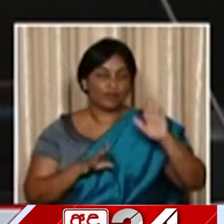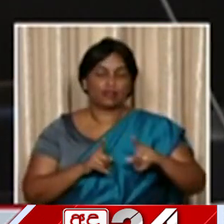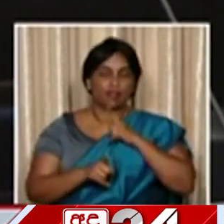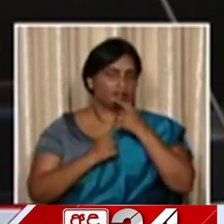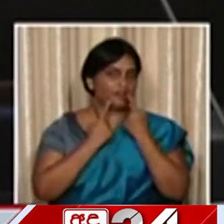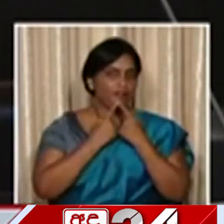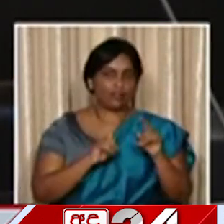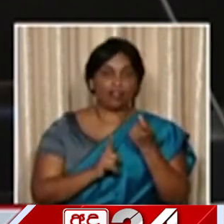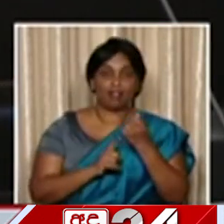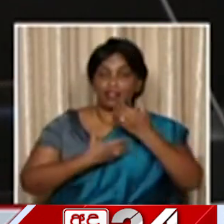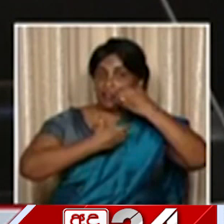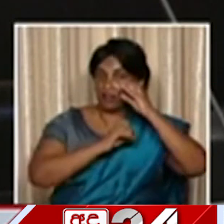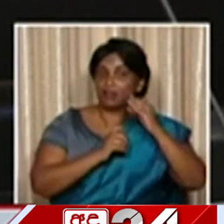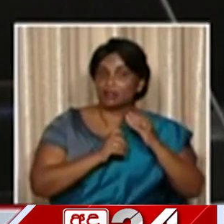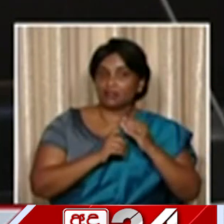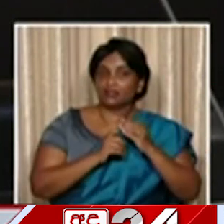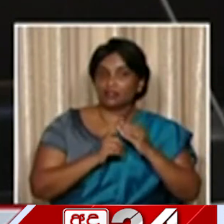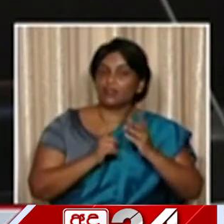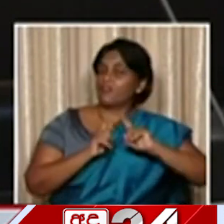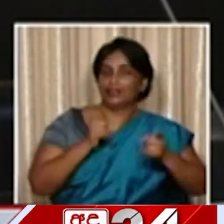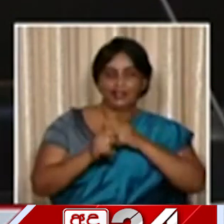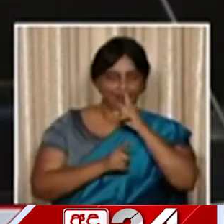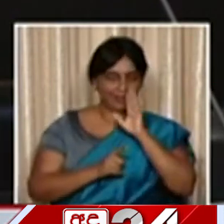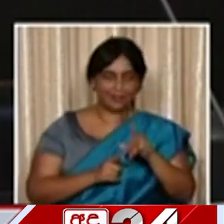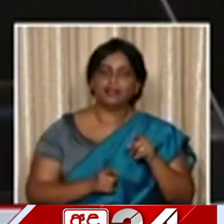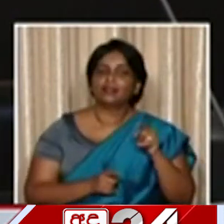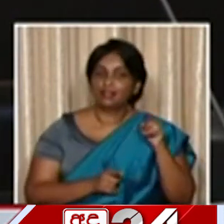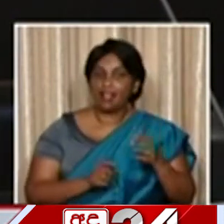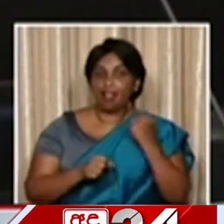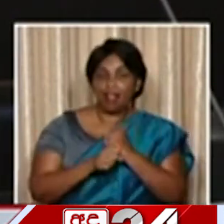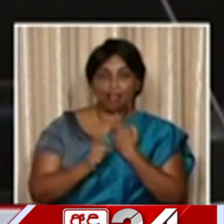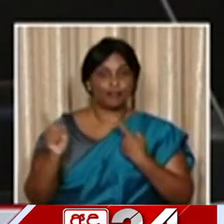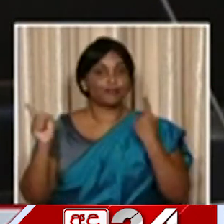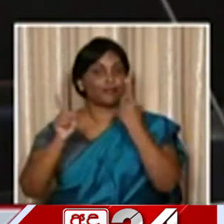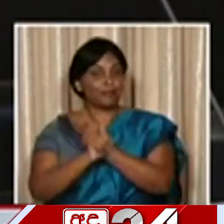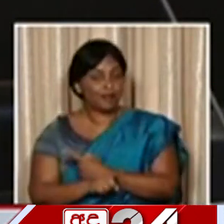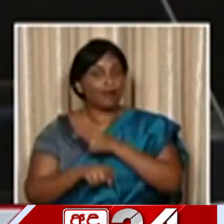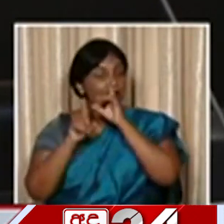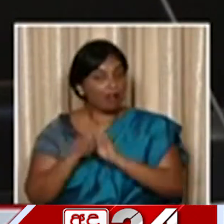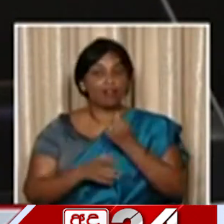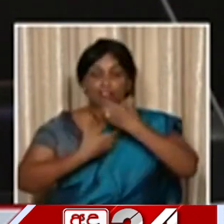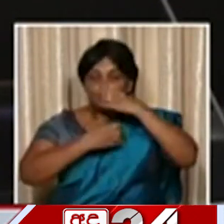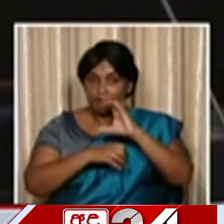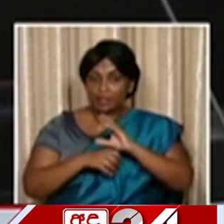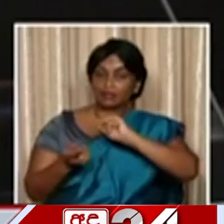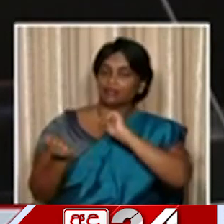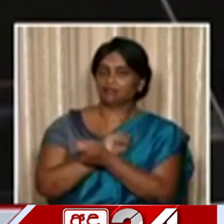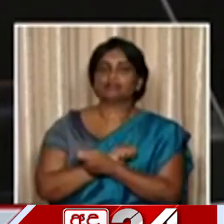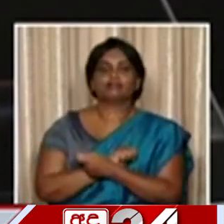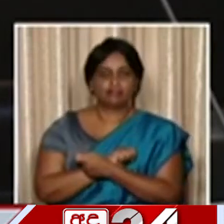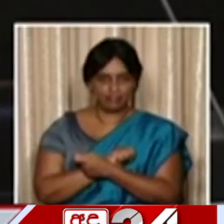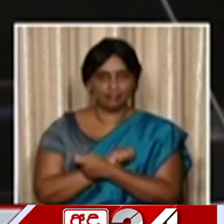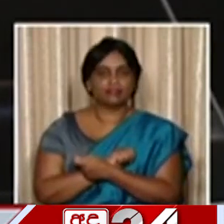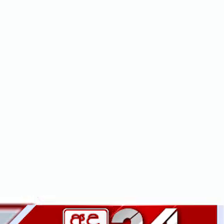විදිහකට ආර්ථික විද්‍යාවේ උඩුකු පුච්ච න්‍යාය විග්‍රහ කරා ඔබතුමා ආණ්ඩුවට ගියාම අද ඒ ආර්ථික විද්‍යාවම අනිත් පැත්තට ඒ උඩුකු